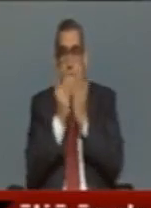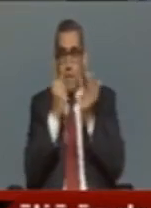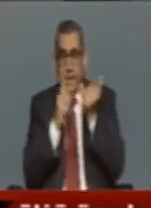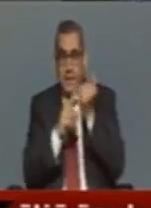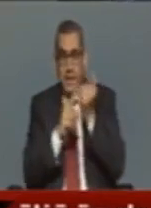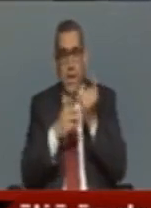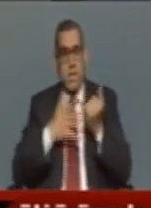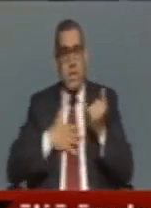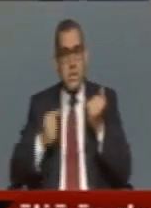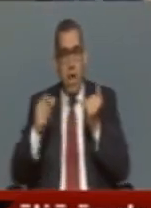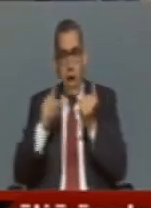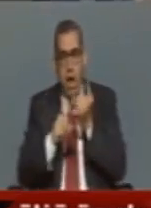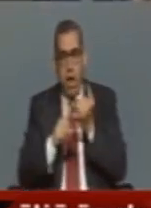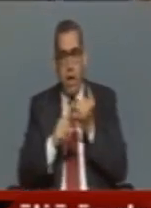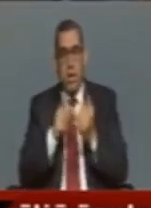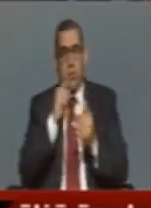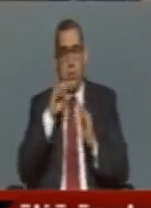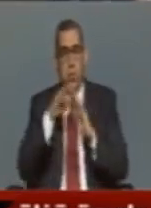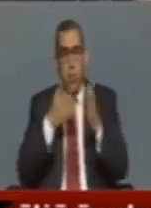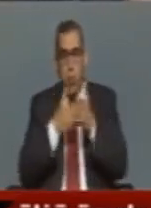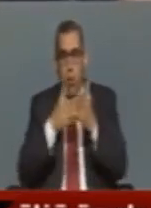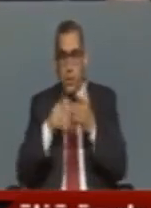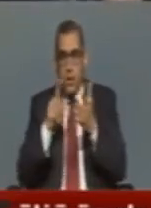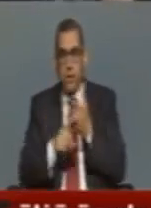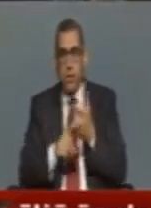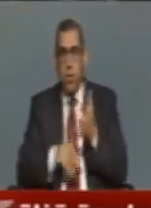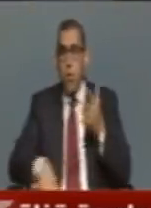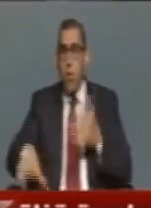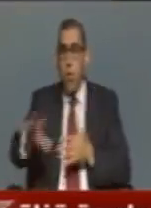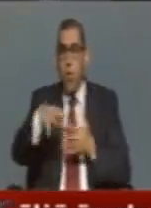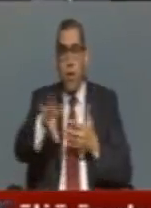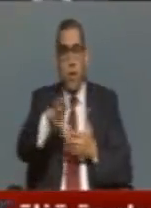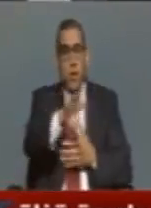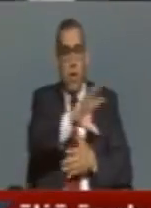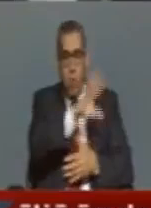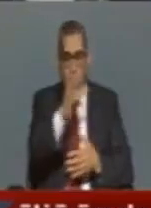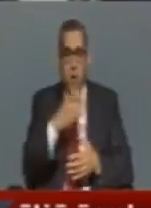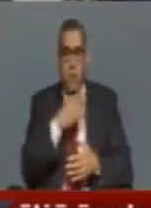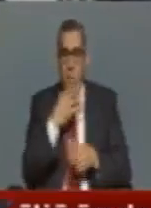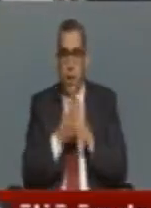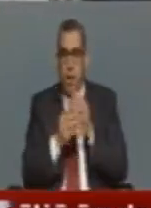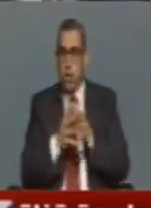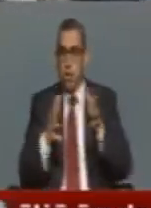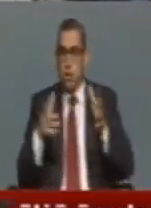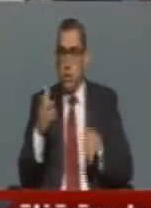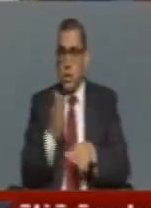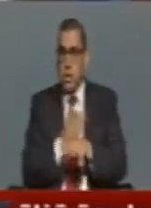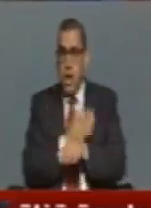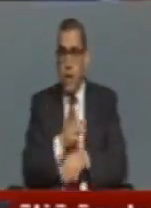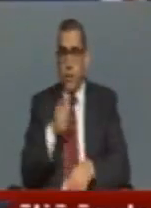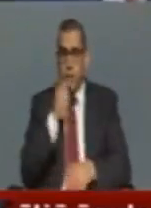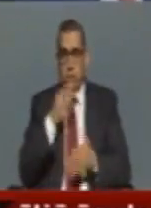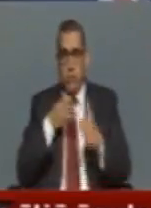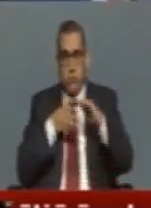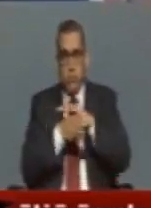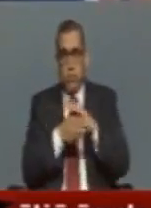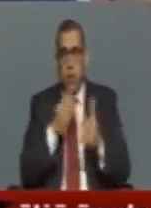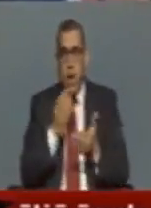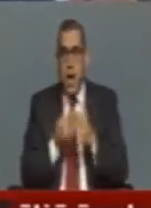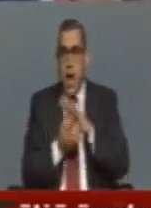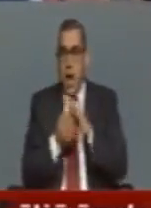في قطاع التوظيف، في كل القطاعات الأخرى. الناس تقول طب إحنا دخلنا وتخرجنا من الجامعة مش لاقيين